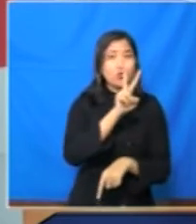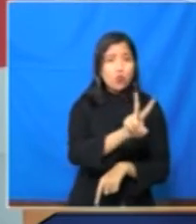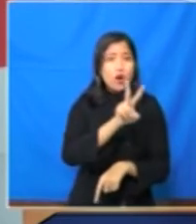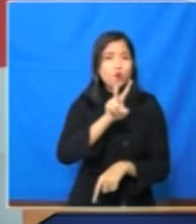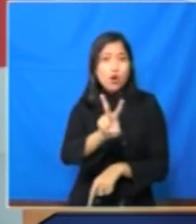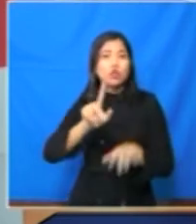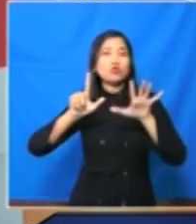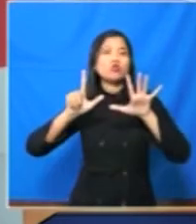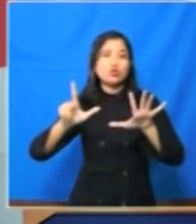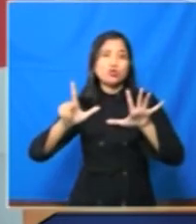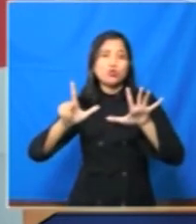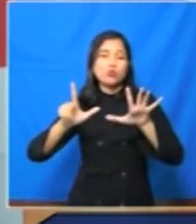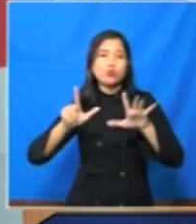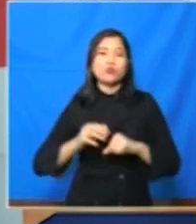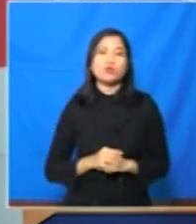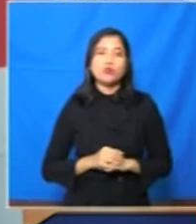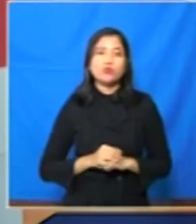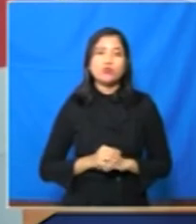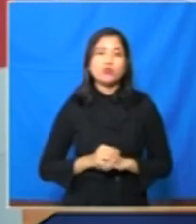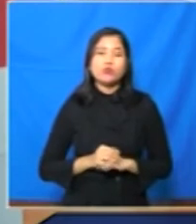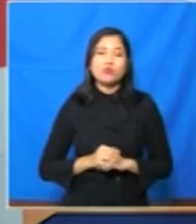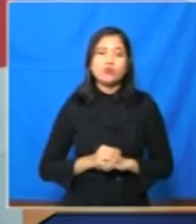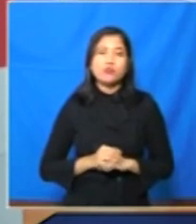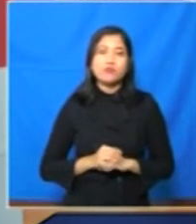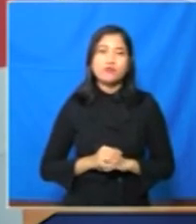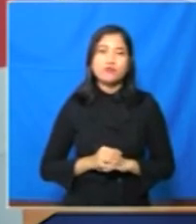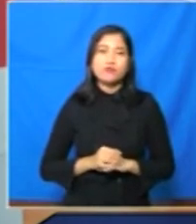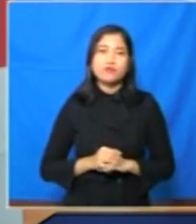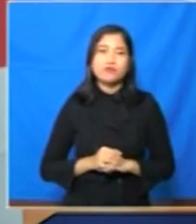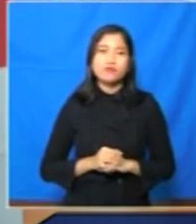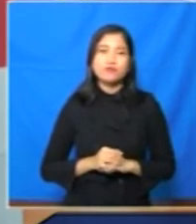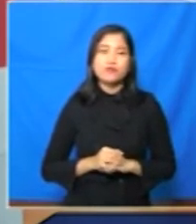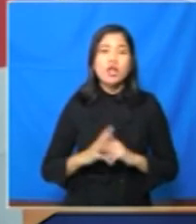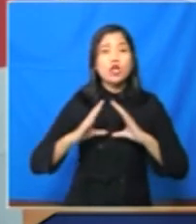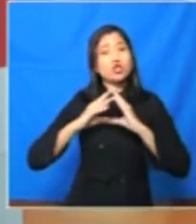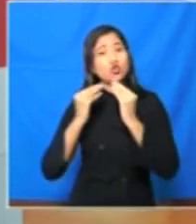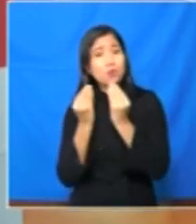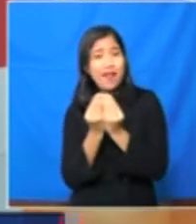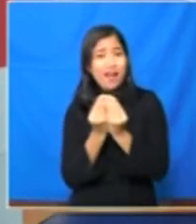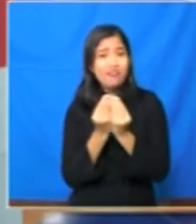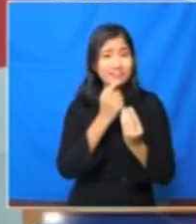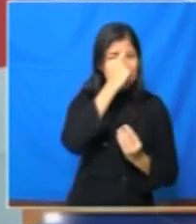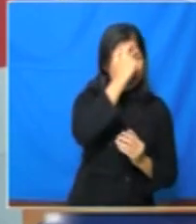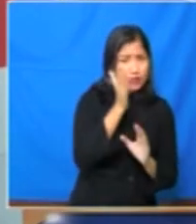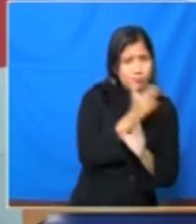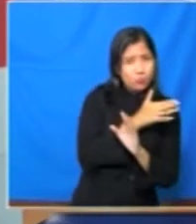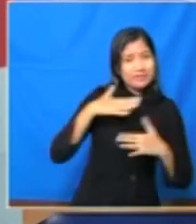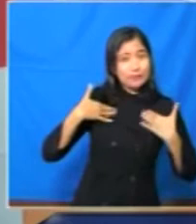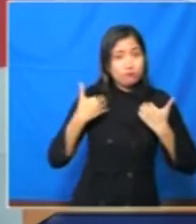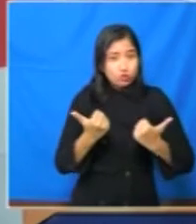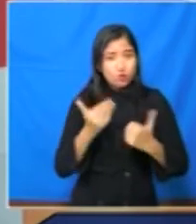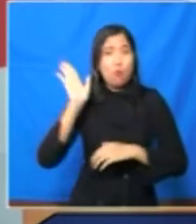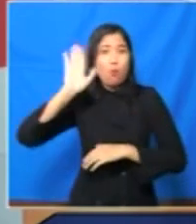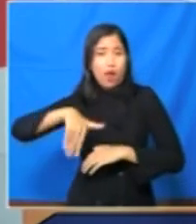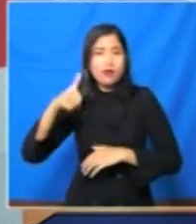227e Hai jumlah akumulatif penderita yang sudah sembuh dan boleh pulang